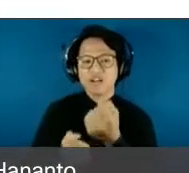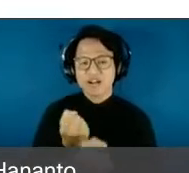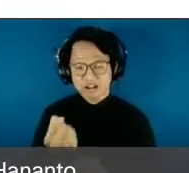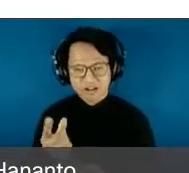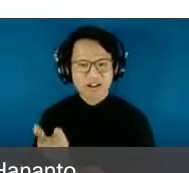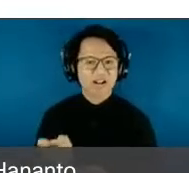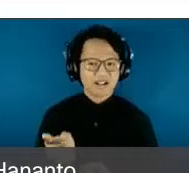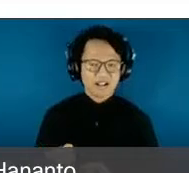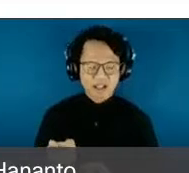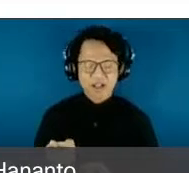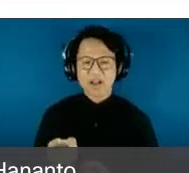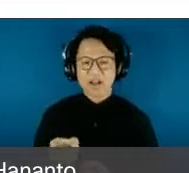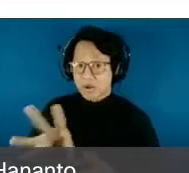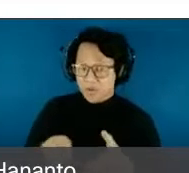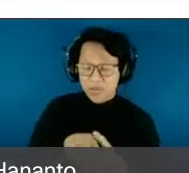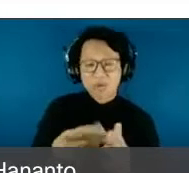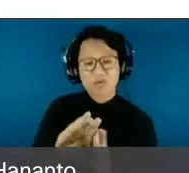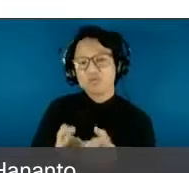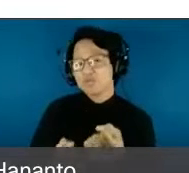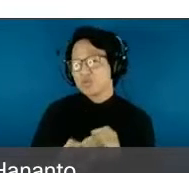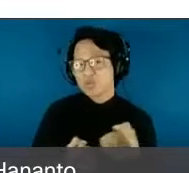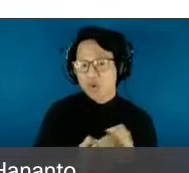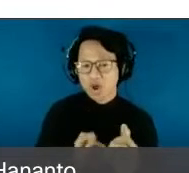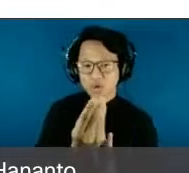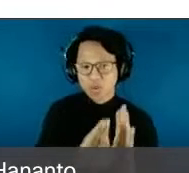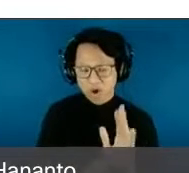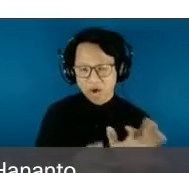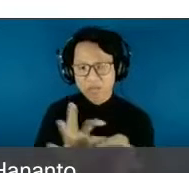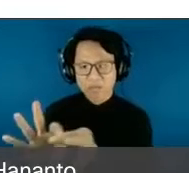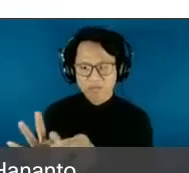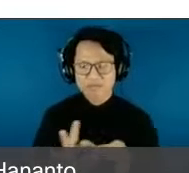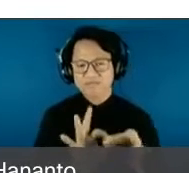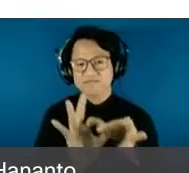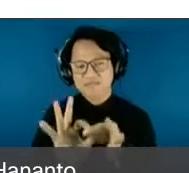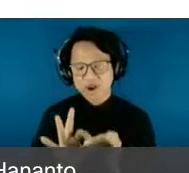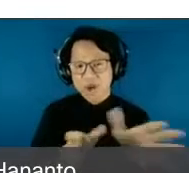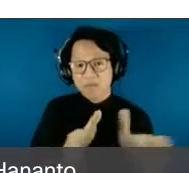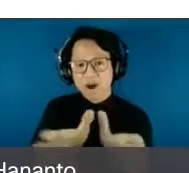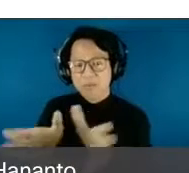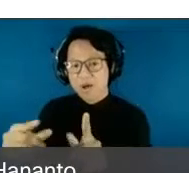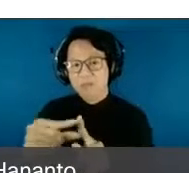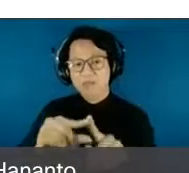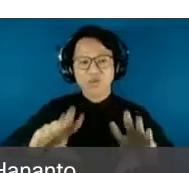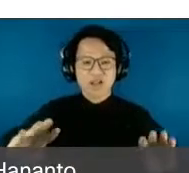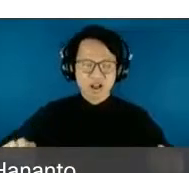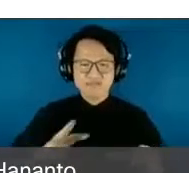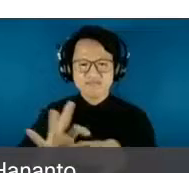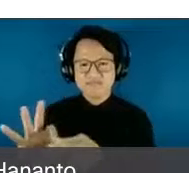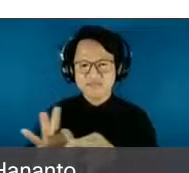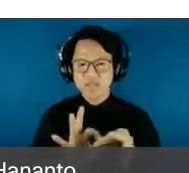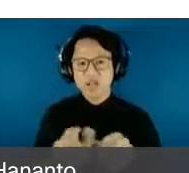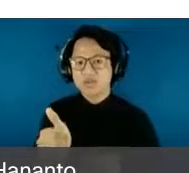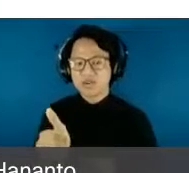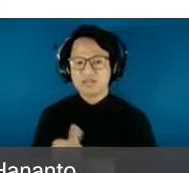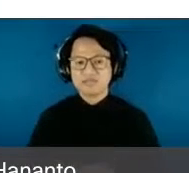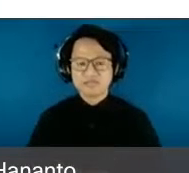juga terkait support pendanaan, kemudian berbagai macam kolaborasi dengan pihak perusahaan. Yes.